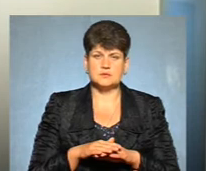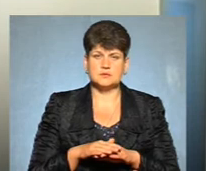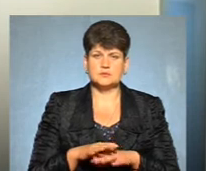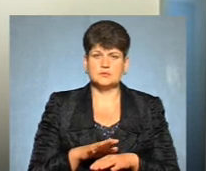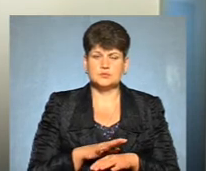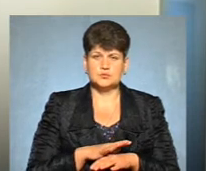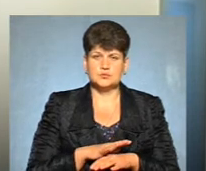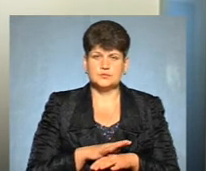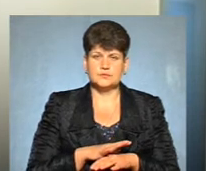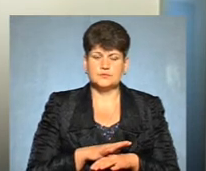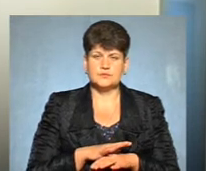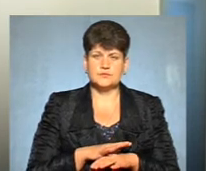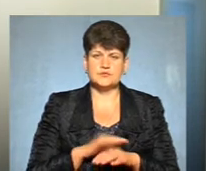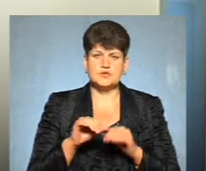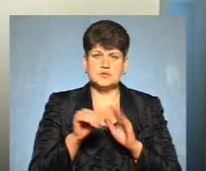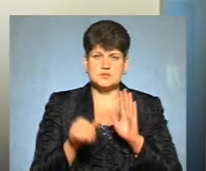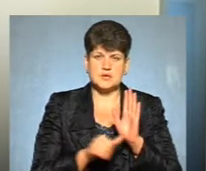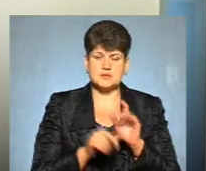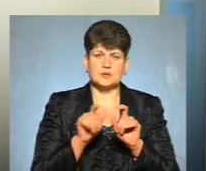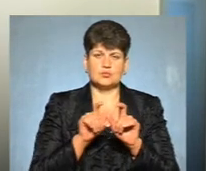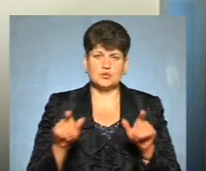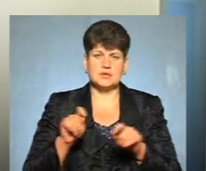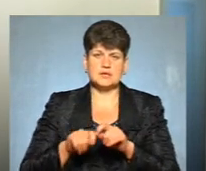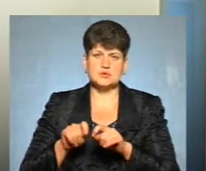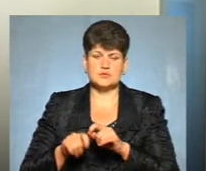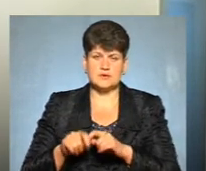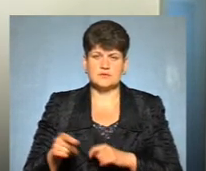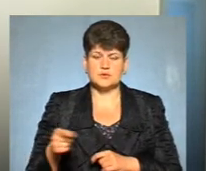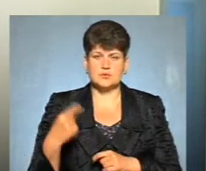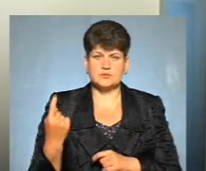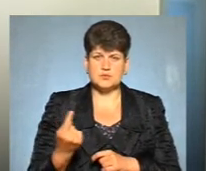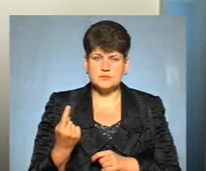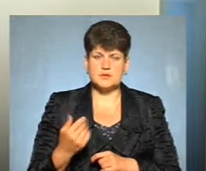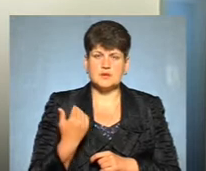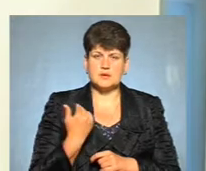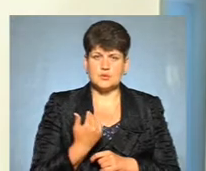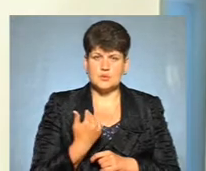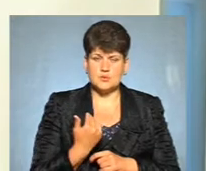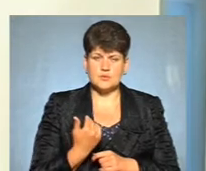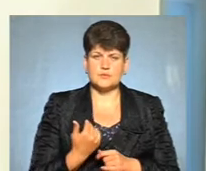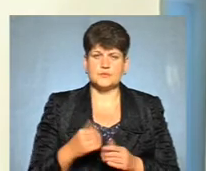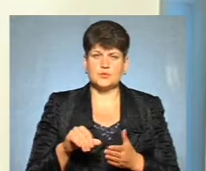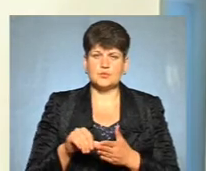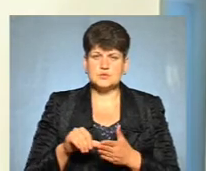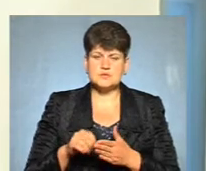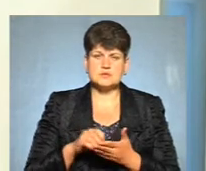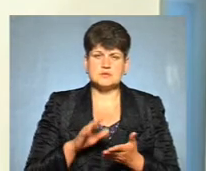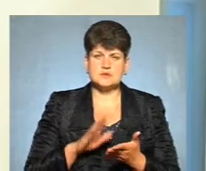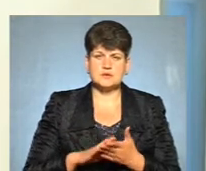в 16 пунктах тестування в Тернопільській області. Для його участі